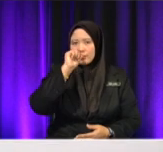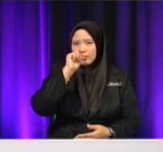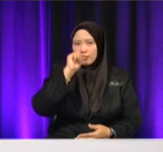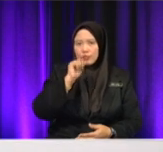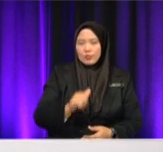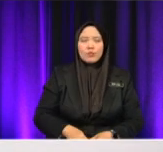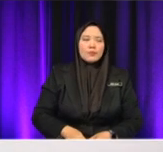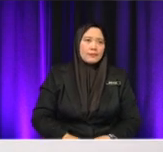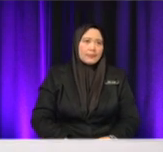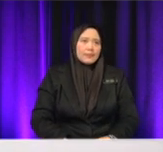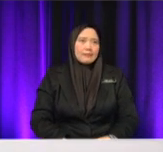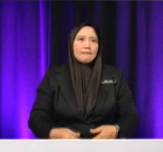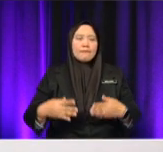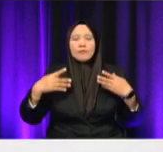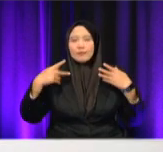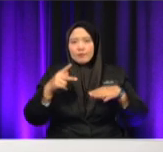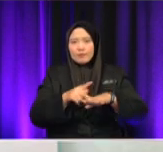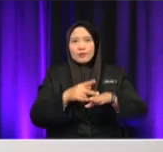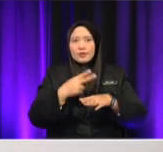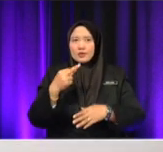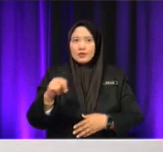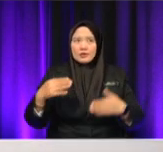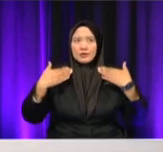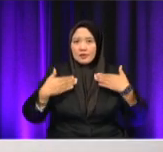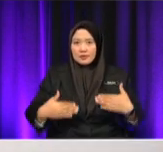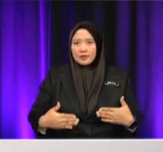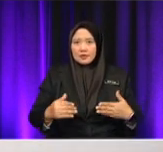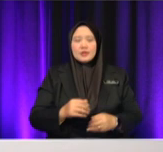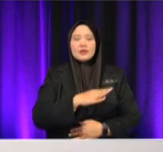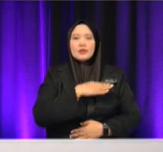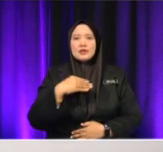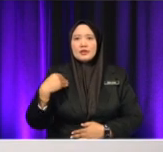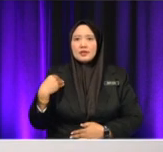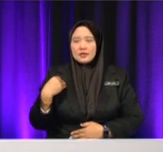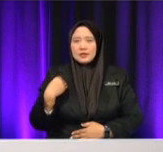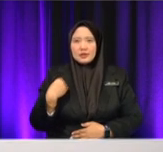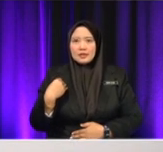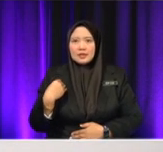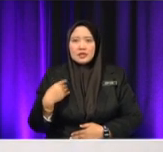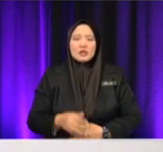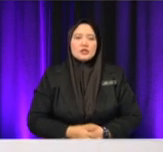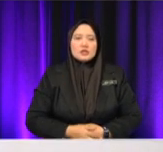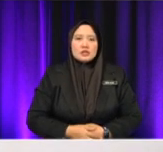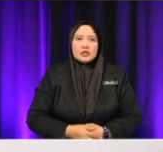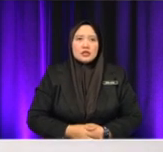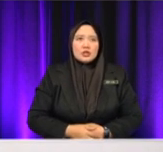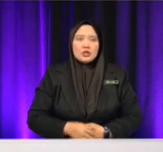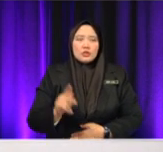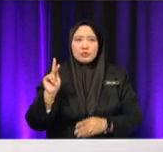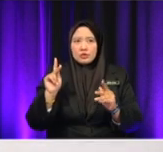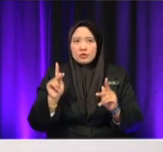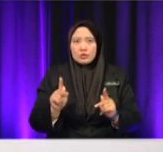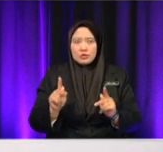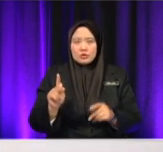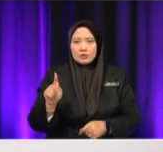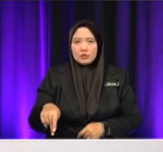suami lebih kemampuan beliau boleh menambahkan perhiasan untuk istri terusnya untuk anak-anak bulet